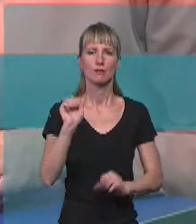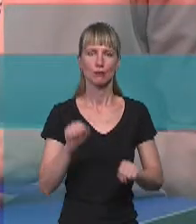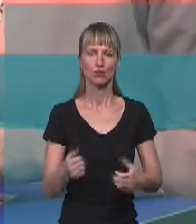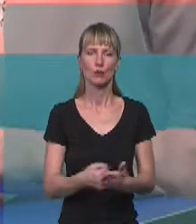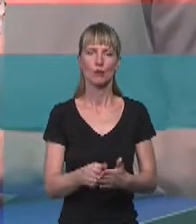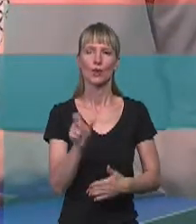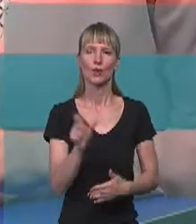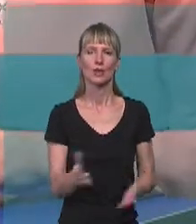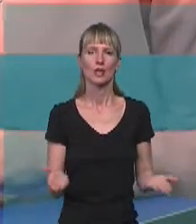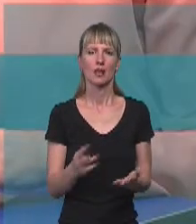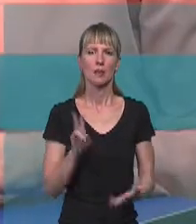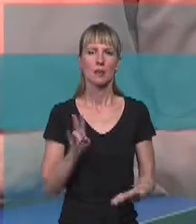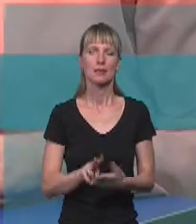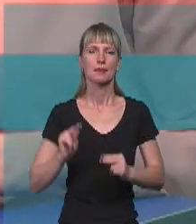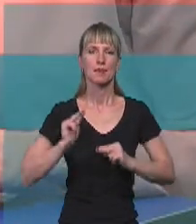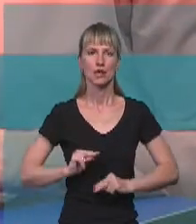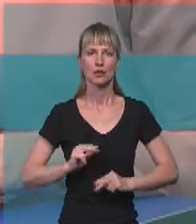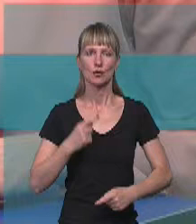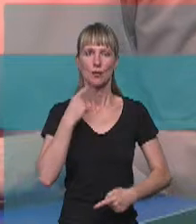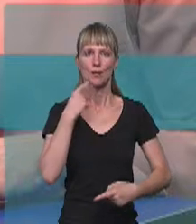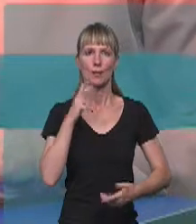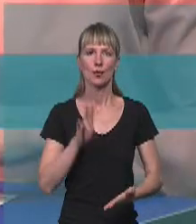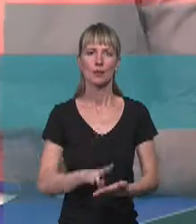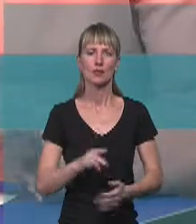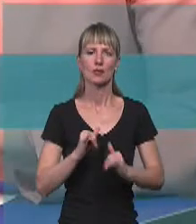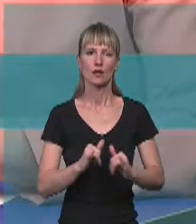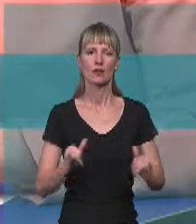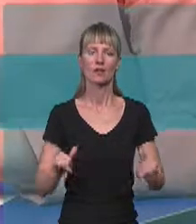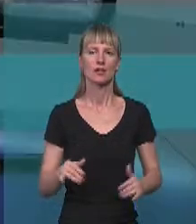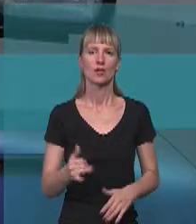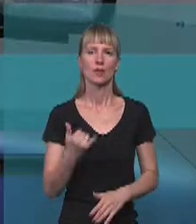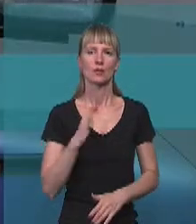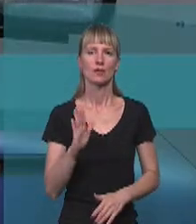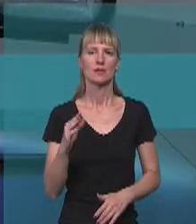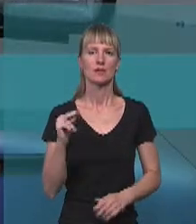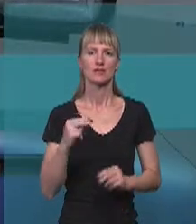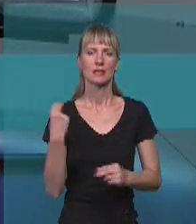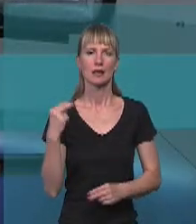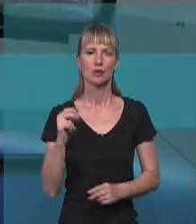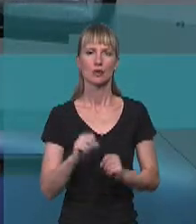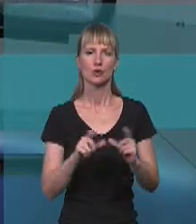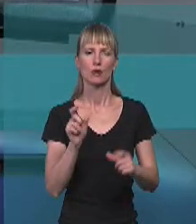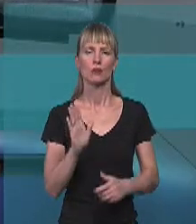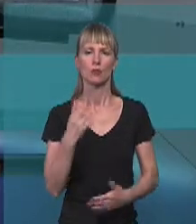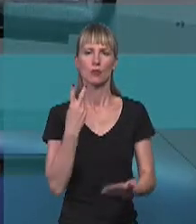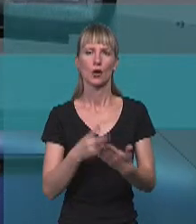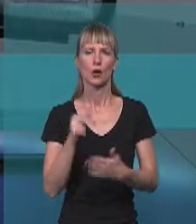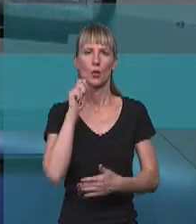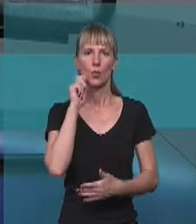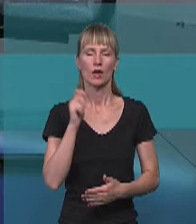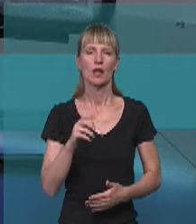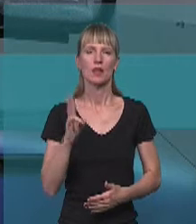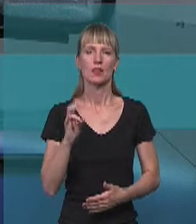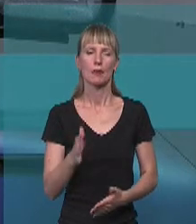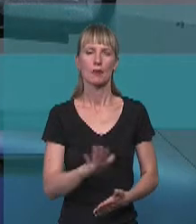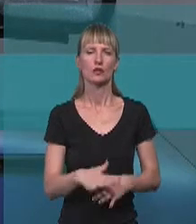досягти людина, яка постійно працює, постійно розвивається. Знаєте, у нас запорізькі школярки будуть представляти Україну на міжнародному